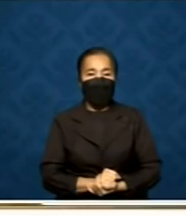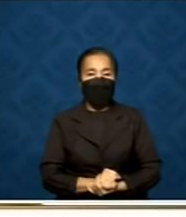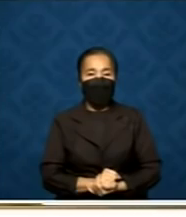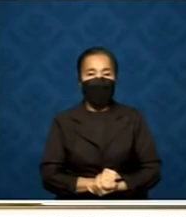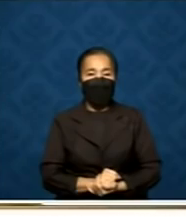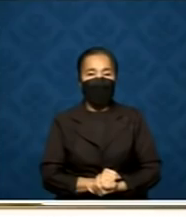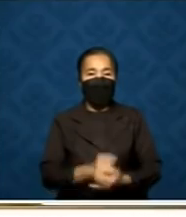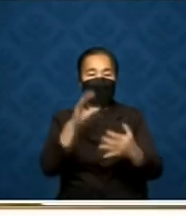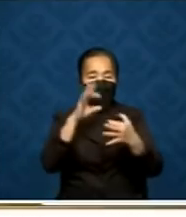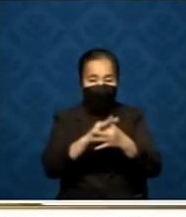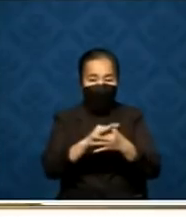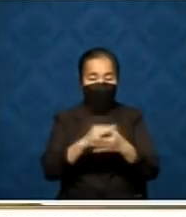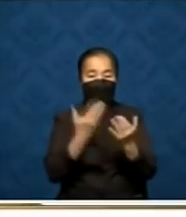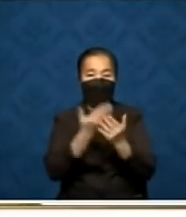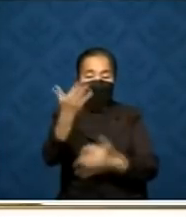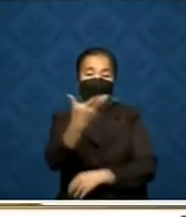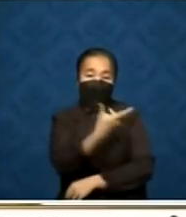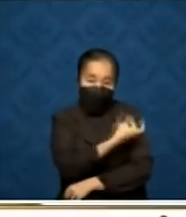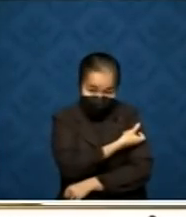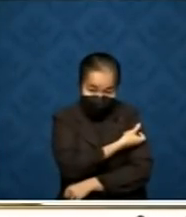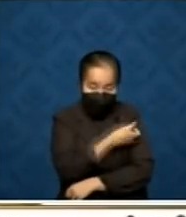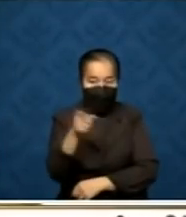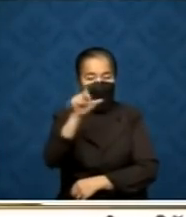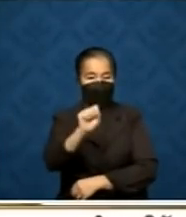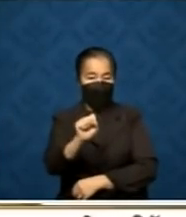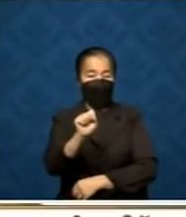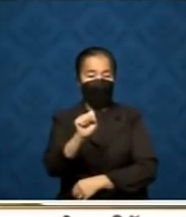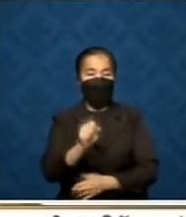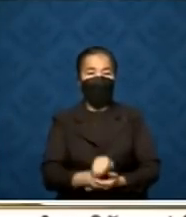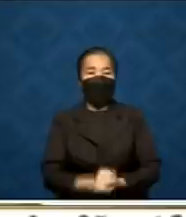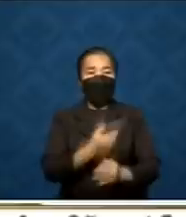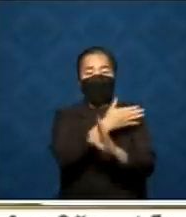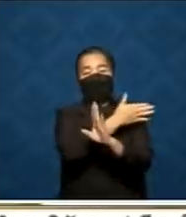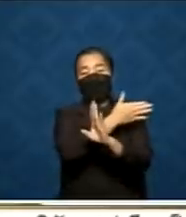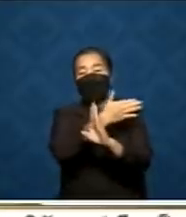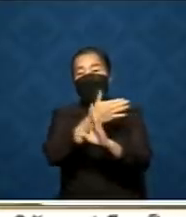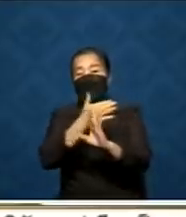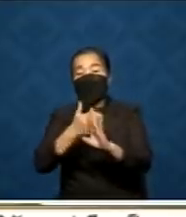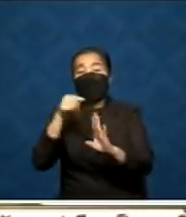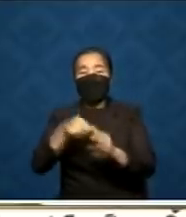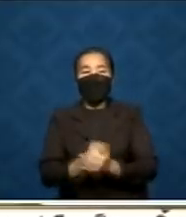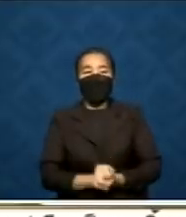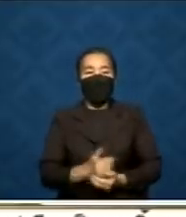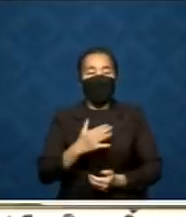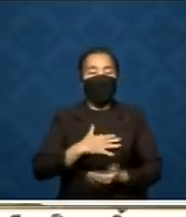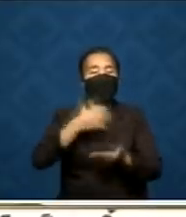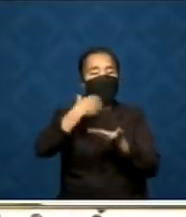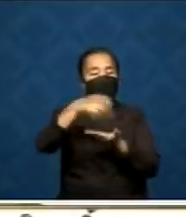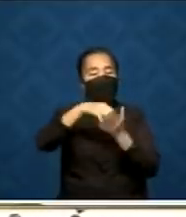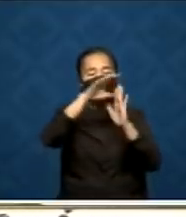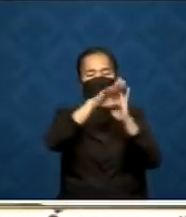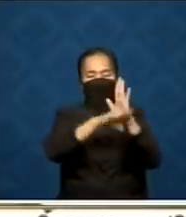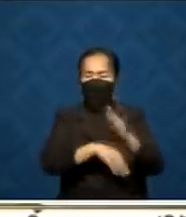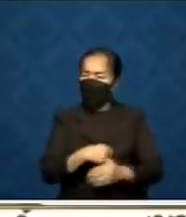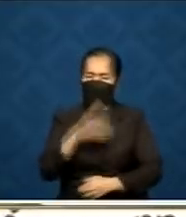ซื้อวัคซีนที่โนแบบเด็ดติดตั้งแต่ต้นมาจนจบดีที่ผมเรียงลำดับมาพี่รุจ